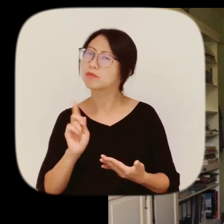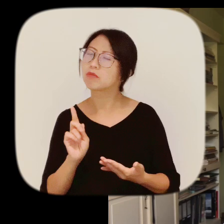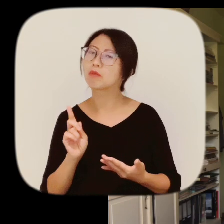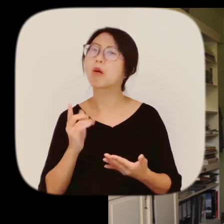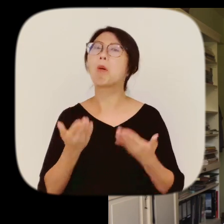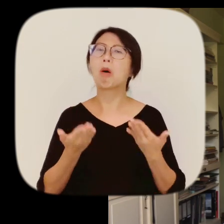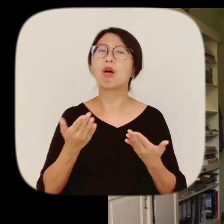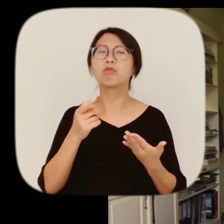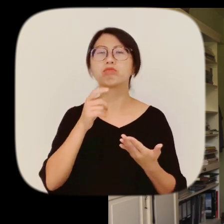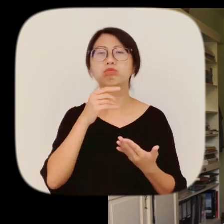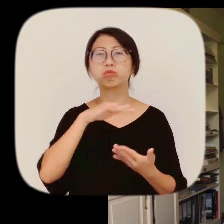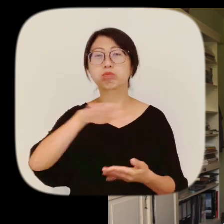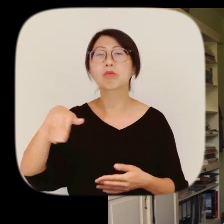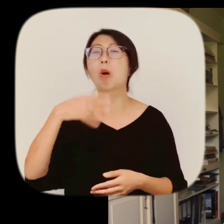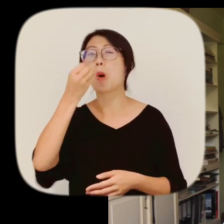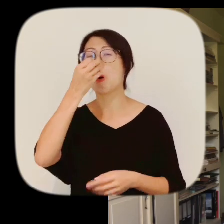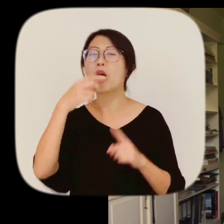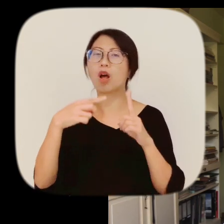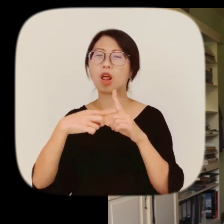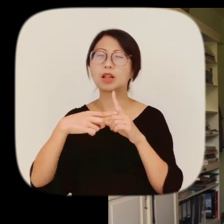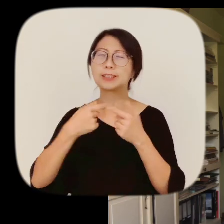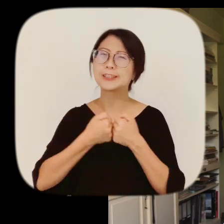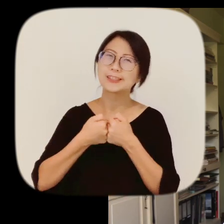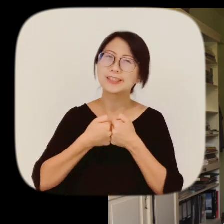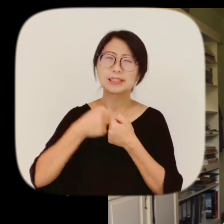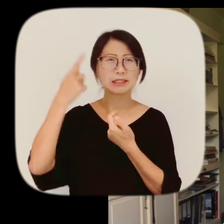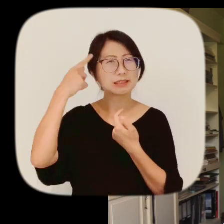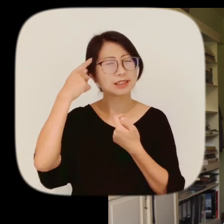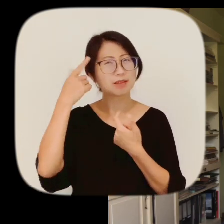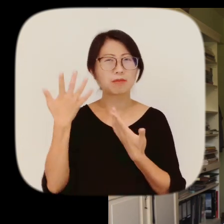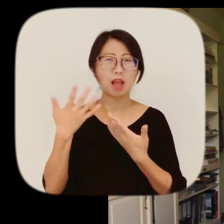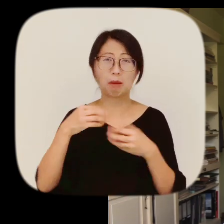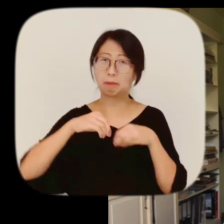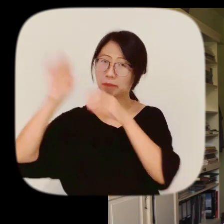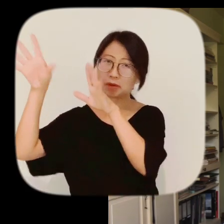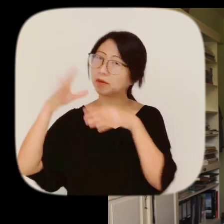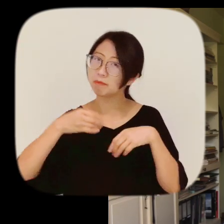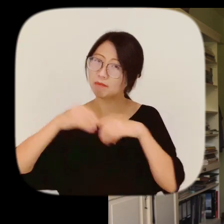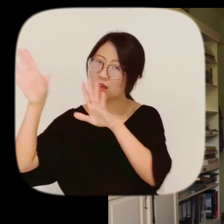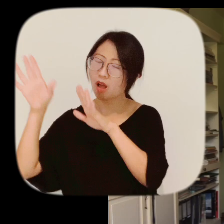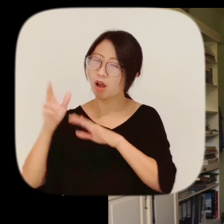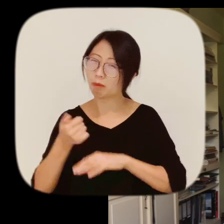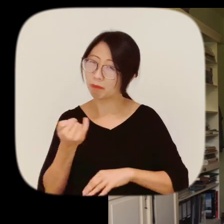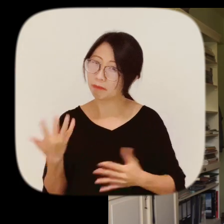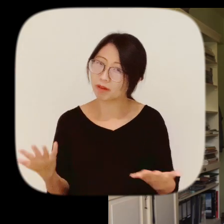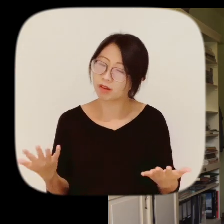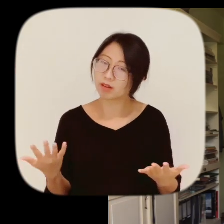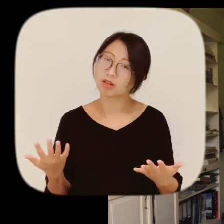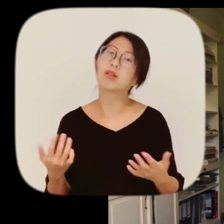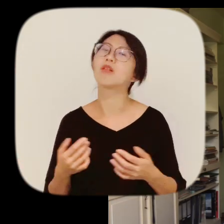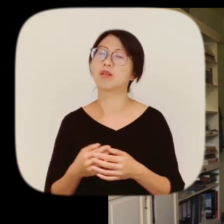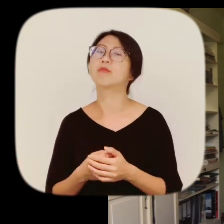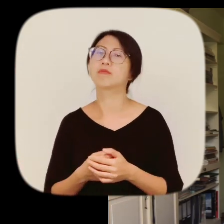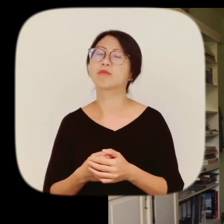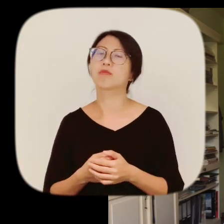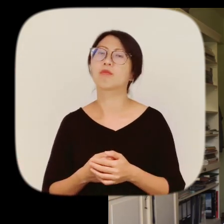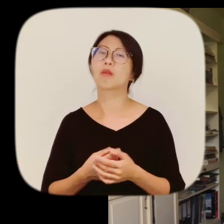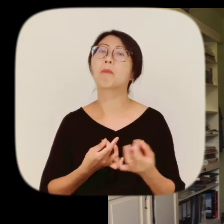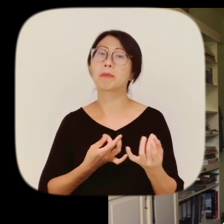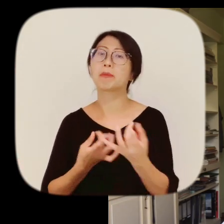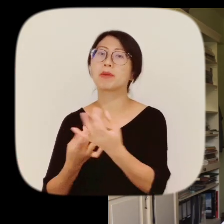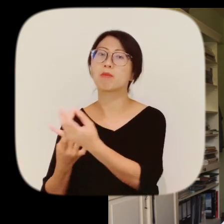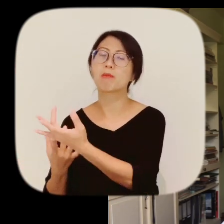轻一点还是重一点好很多人可能现在呢在挣扎离开还是不离开香港的时候都会有这种感觉的